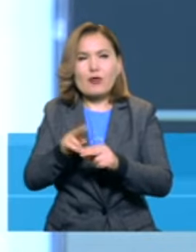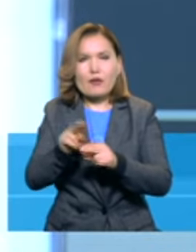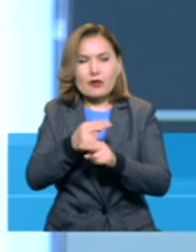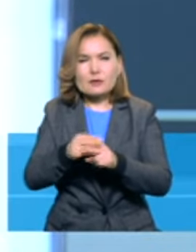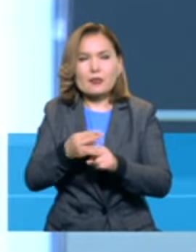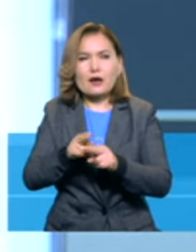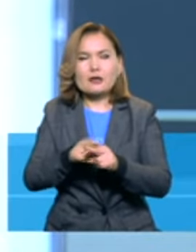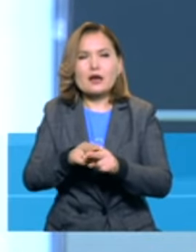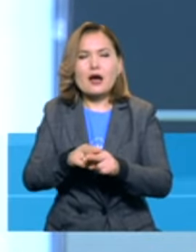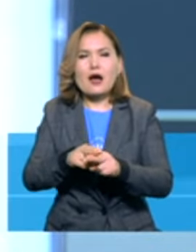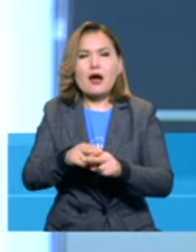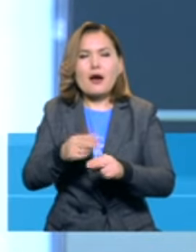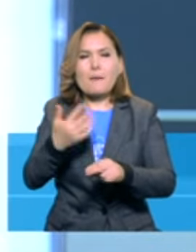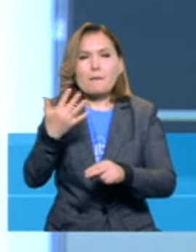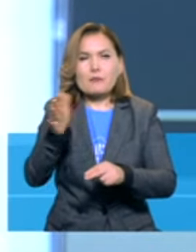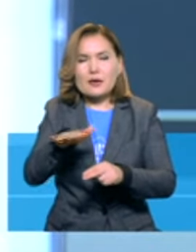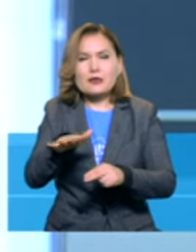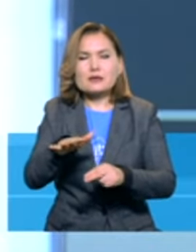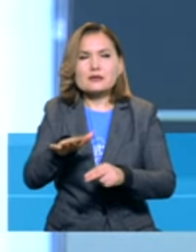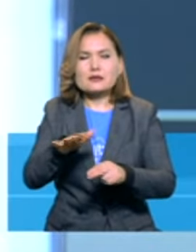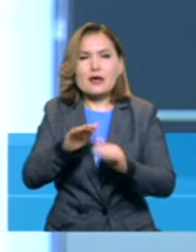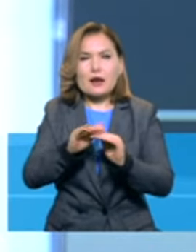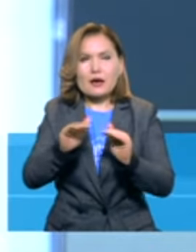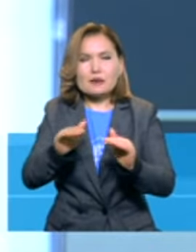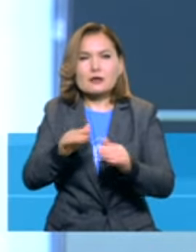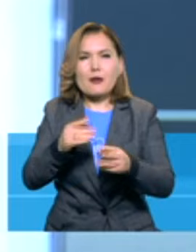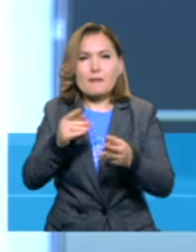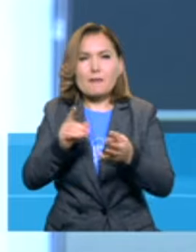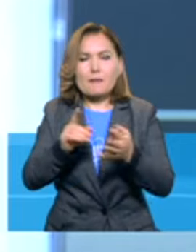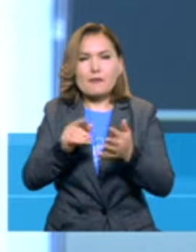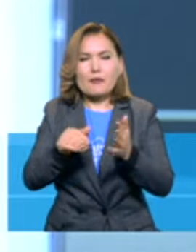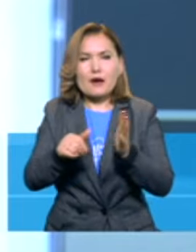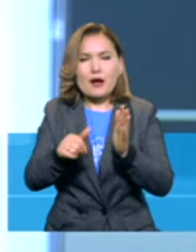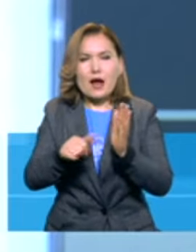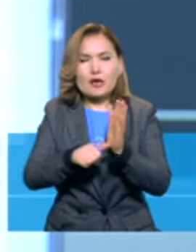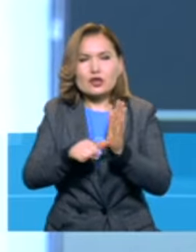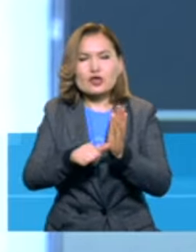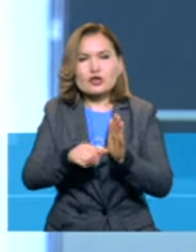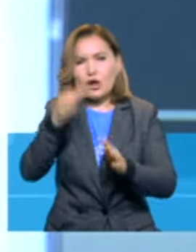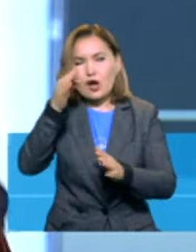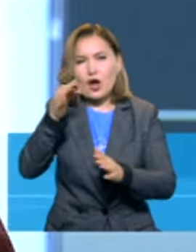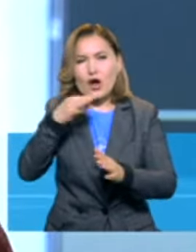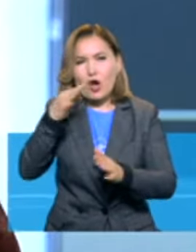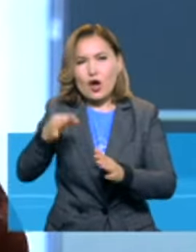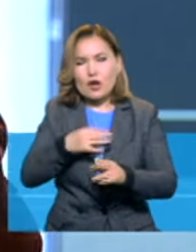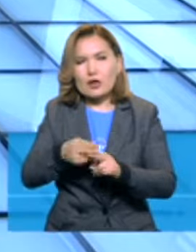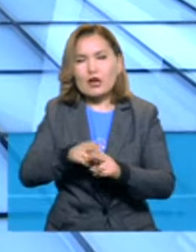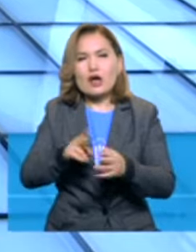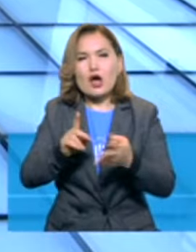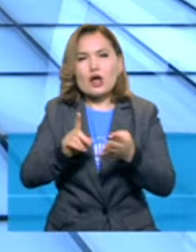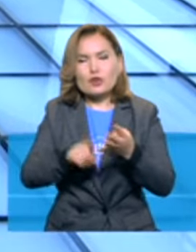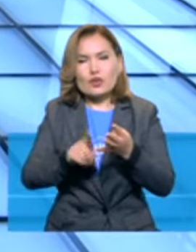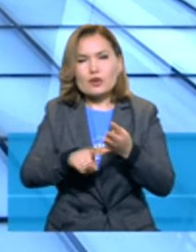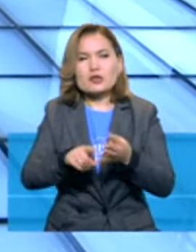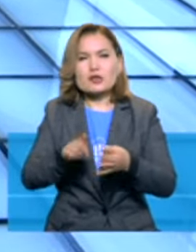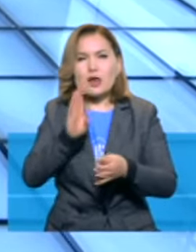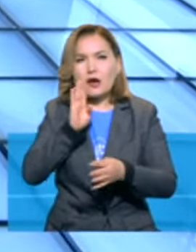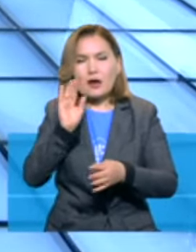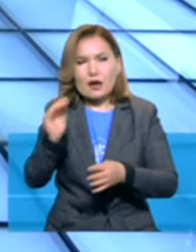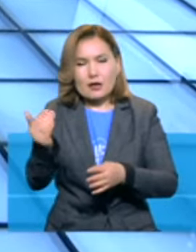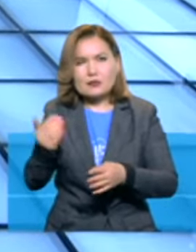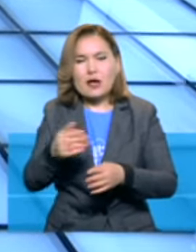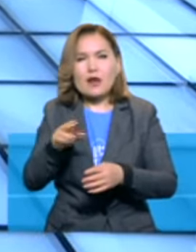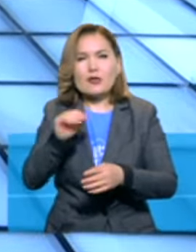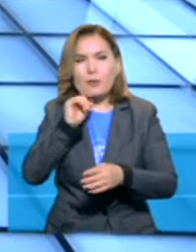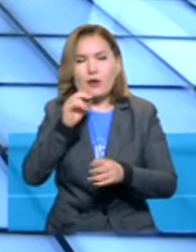төртіншісі, қателеспесем. Бес қыз, төртіншісі, бір ұл, үлкенім ұл, сосын бес қыз, бұл төртінші қыз. Бұның бәрін